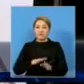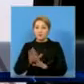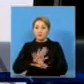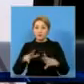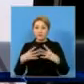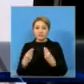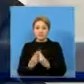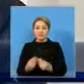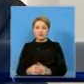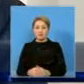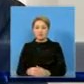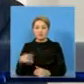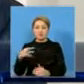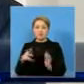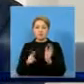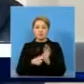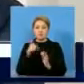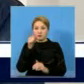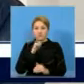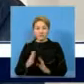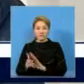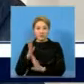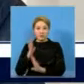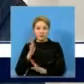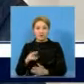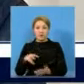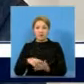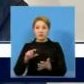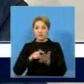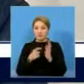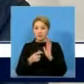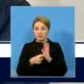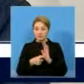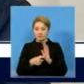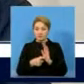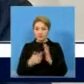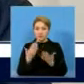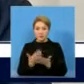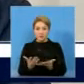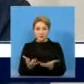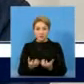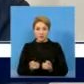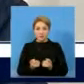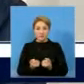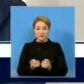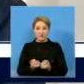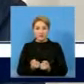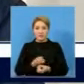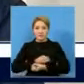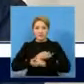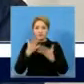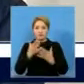семья». С 2007 года стою на очереди на квартиру. Вот получила ее,